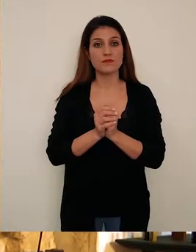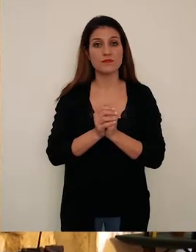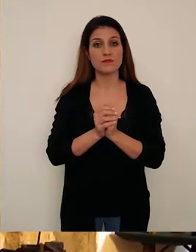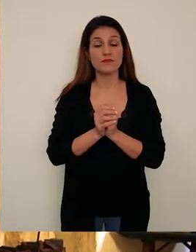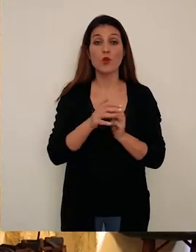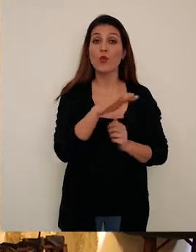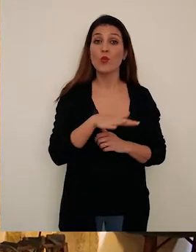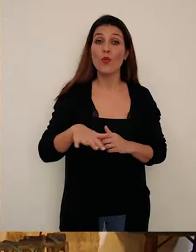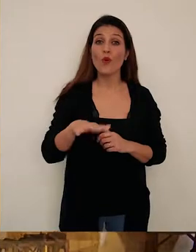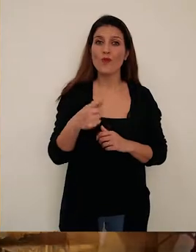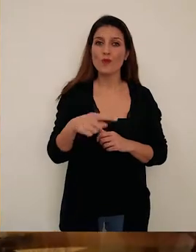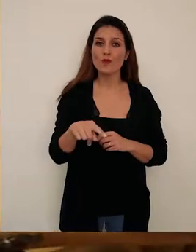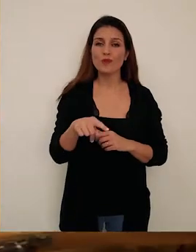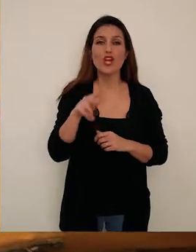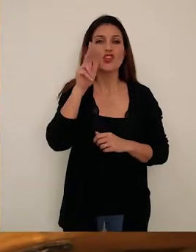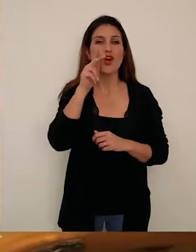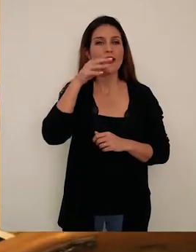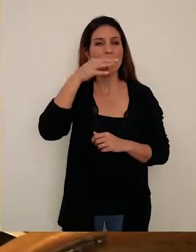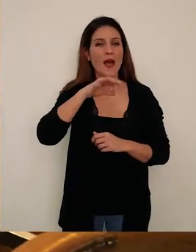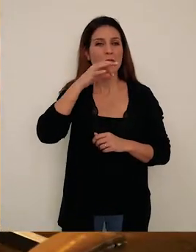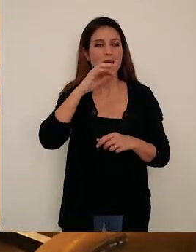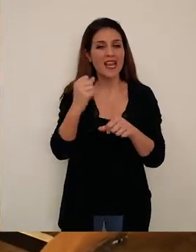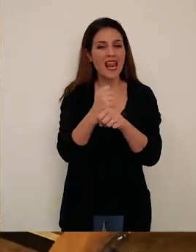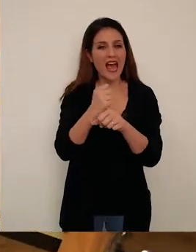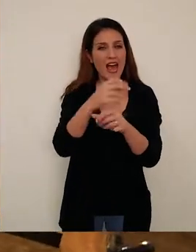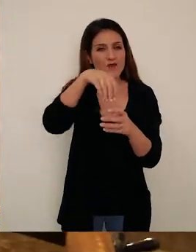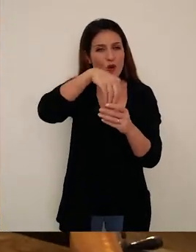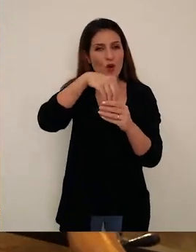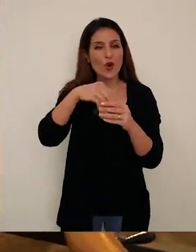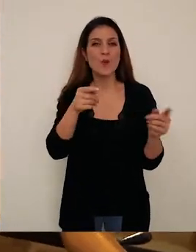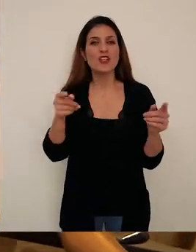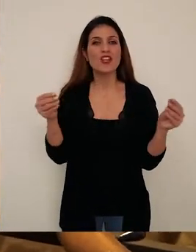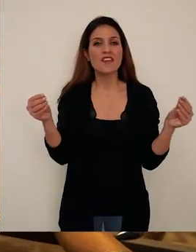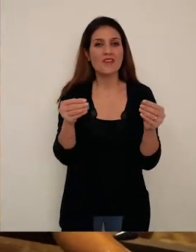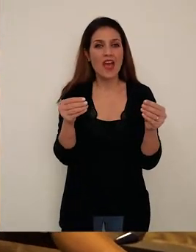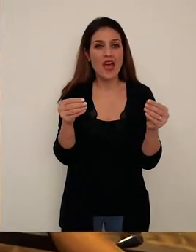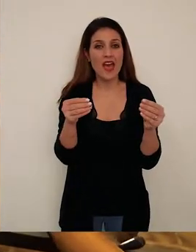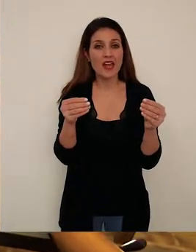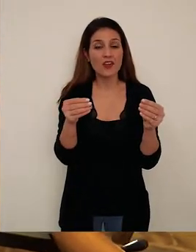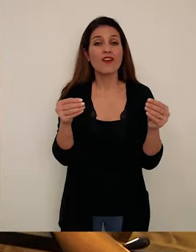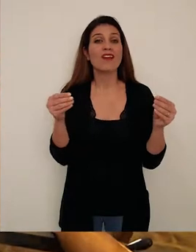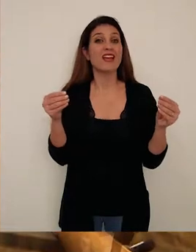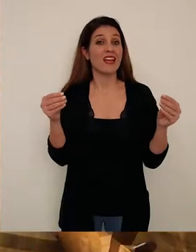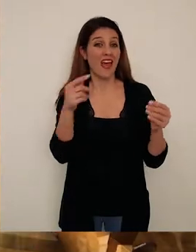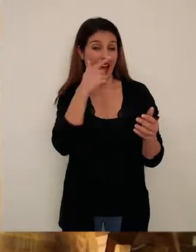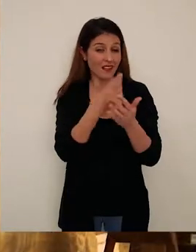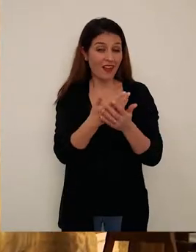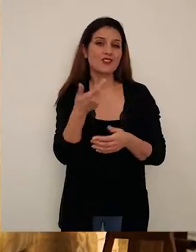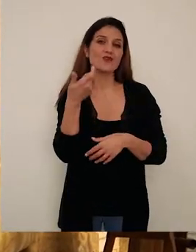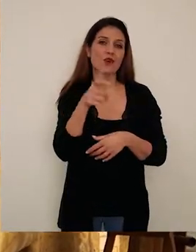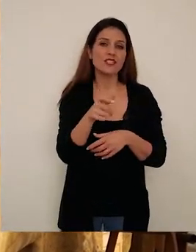In questi luoghi le donne erano solite lavorare nei periodi invernali, essendo questi ambienti riscaldati dal fiato degli